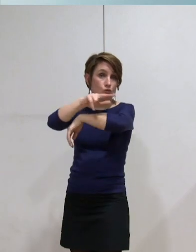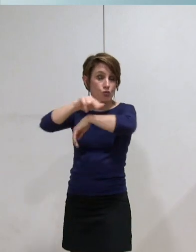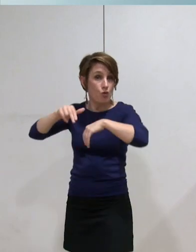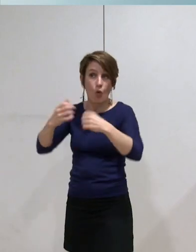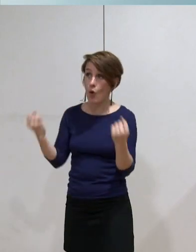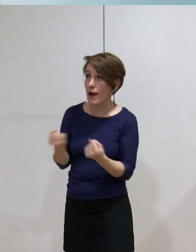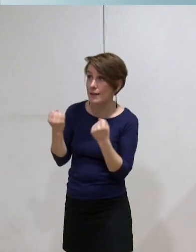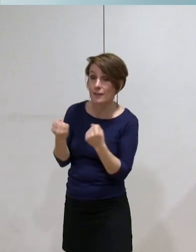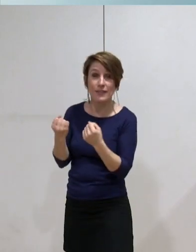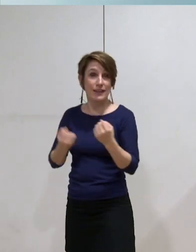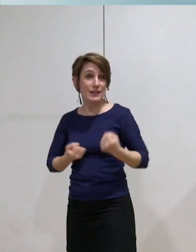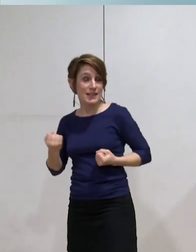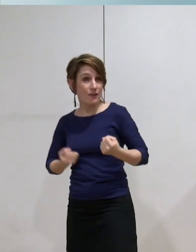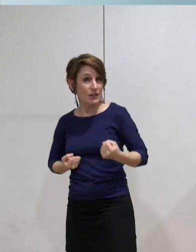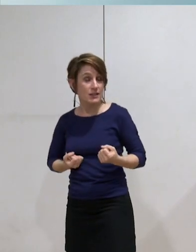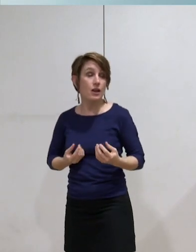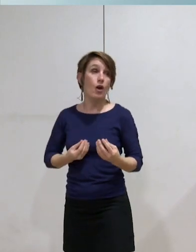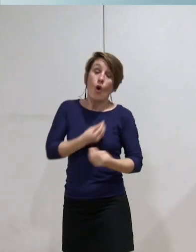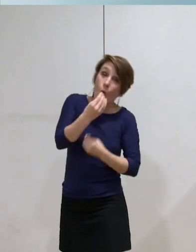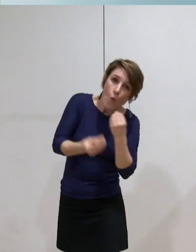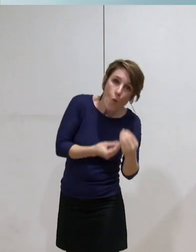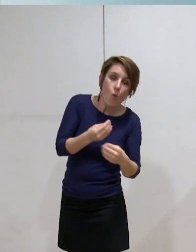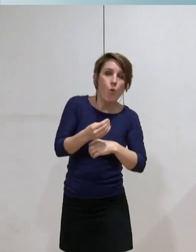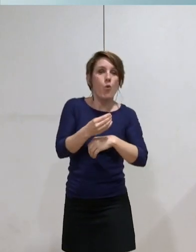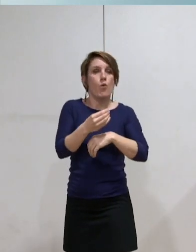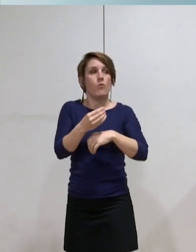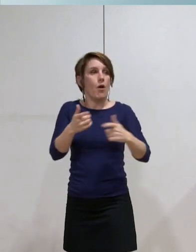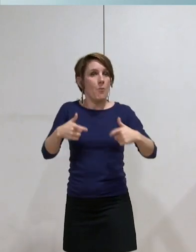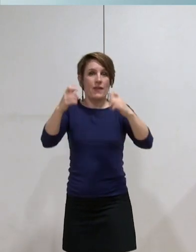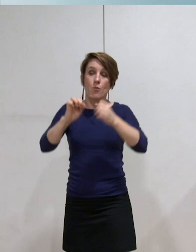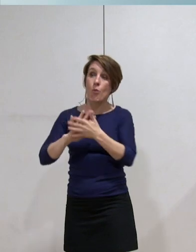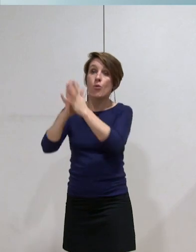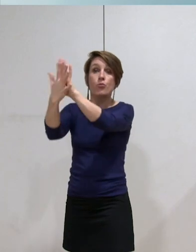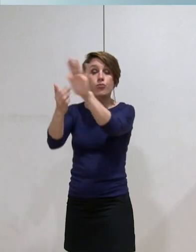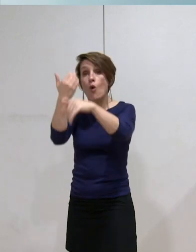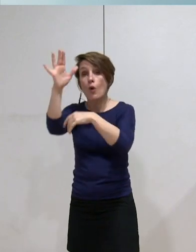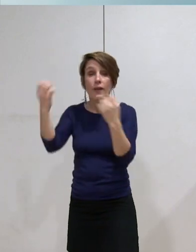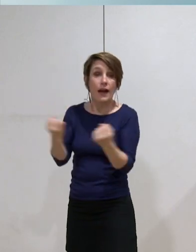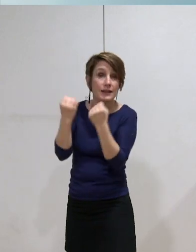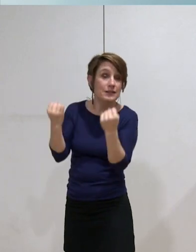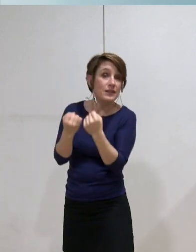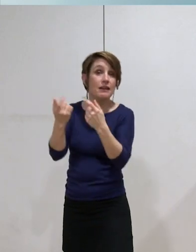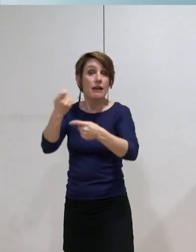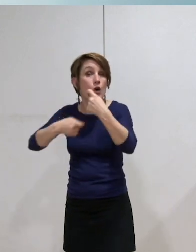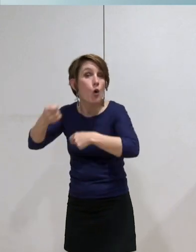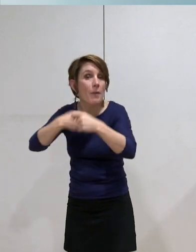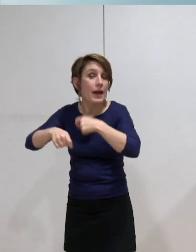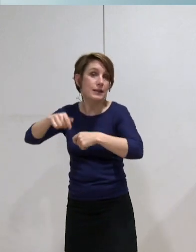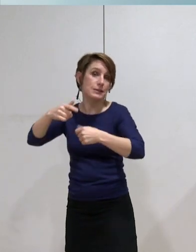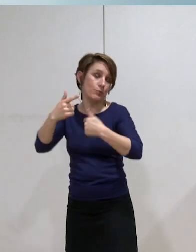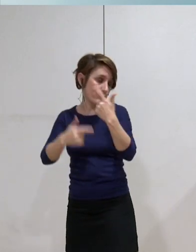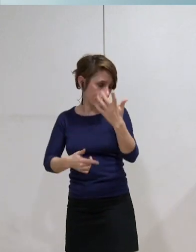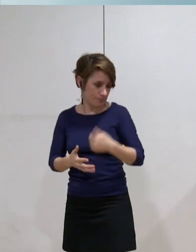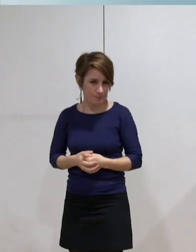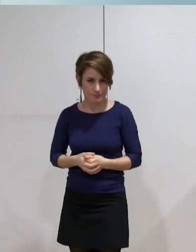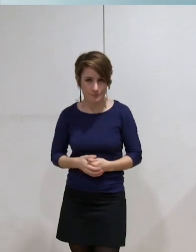d'activités ou à l'inverse être destiné à d'autres activités que ce soit des activités de service de commerce ou de